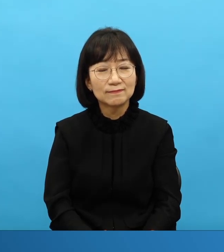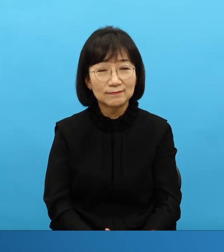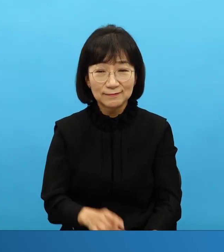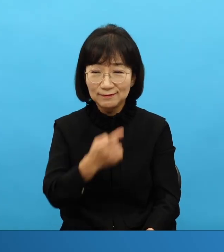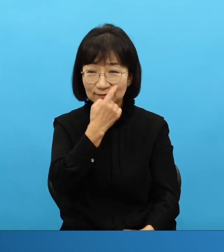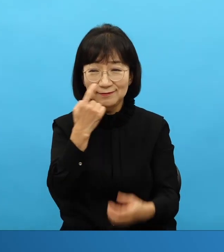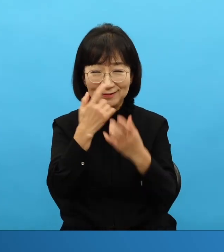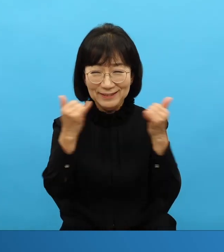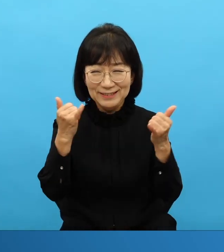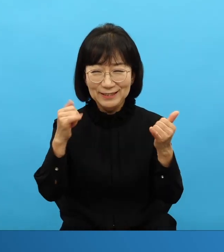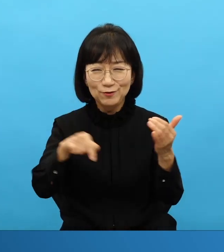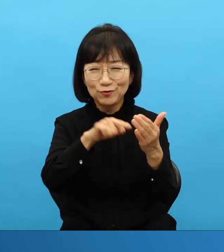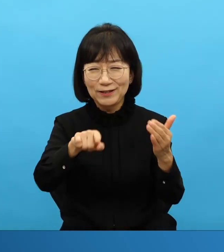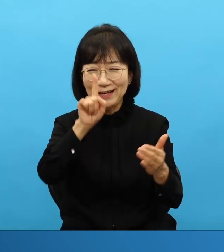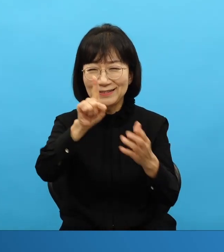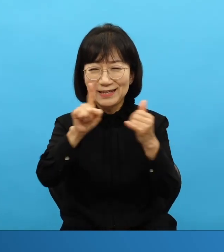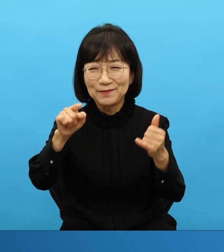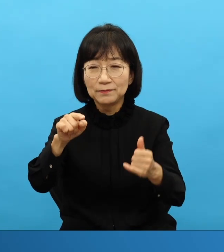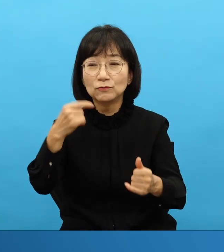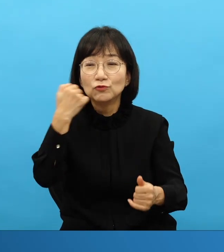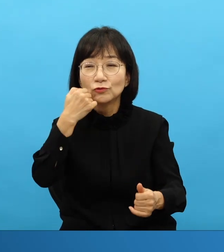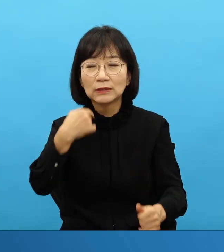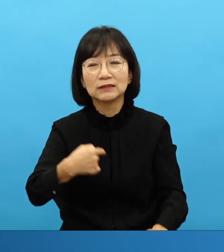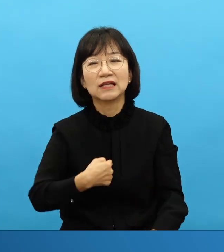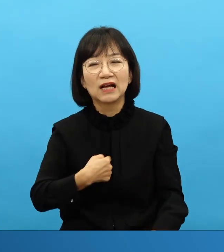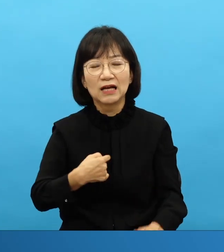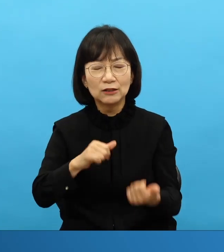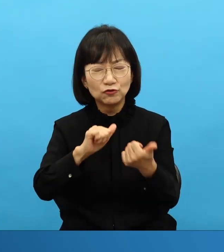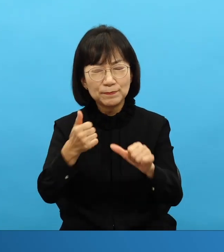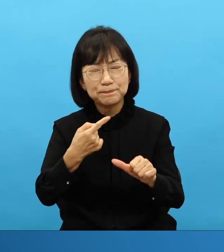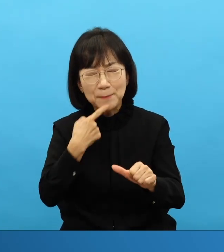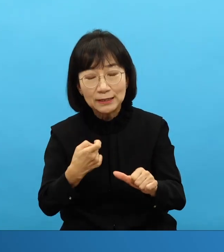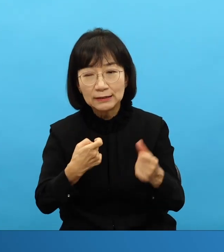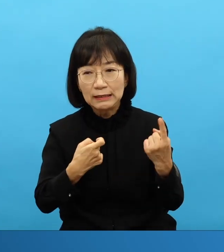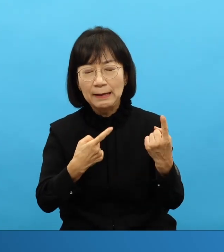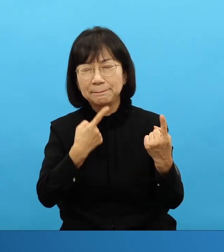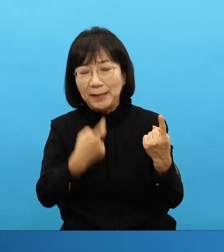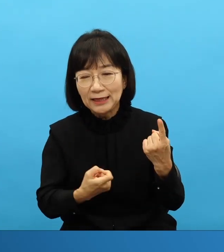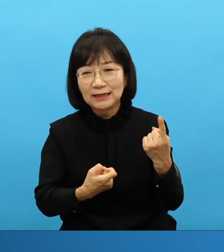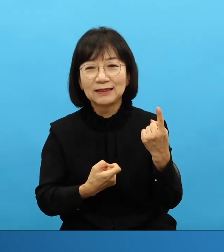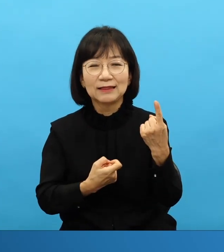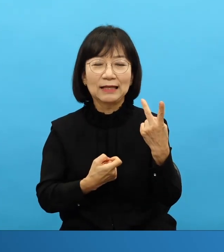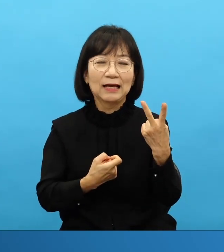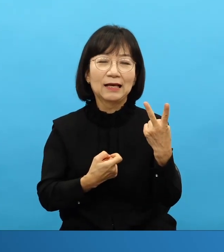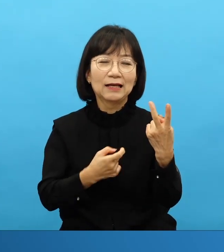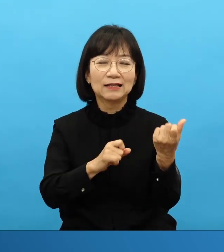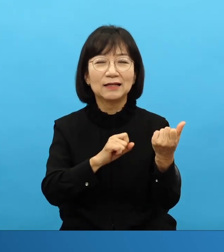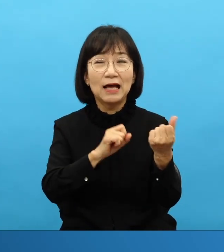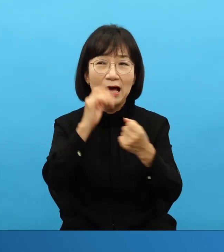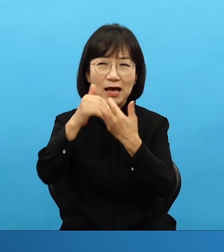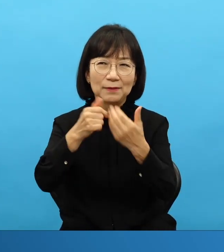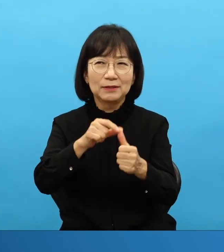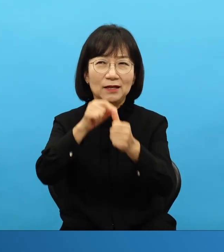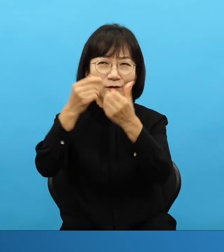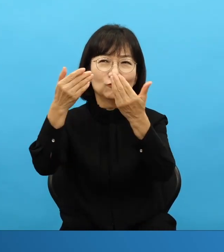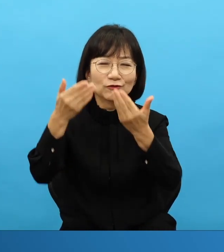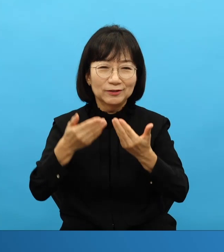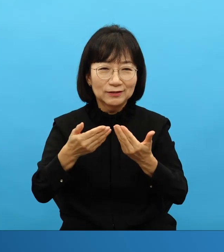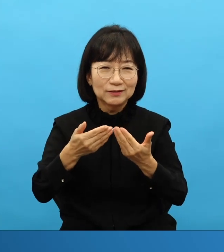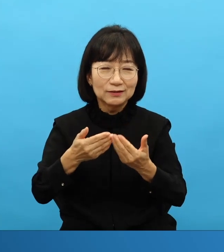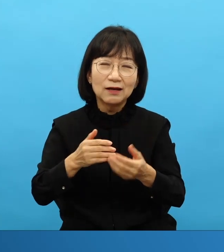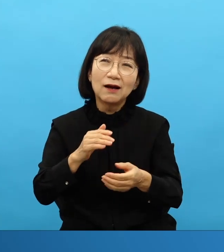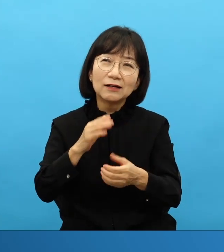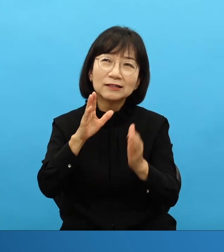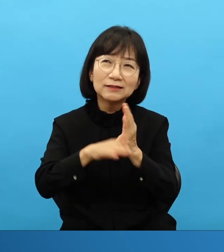있잖아요. 这儿就有证人嘛。 두 번 죽다 살아났잖아요. 就是2次死里回生。 하나님 살려준 하나님의 절대 계획이